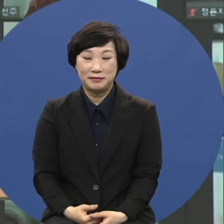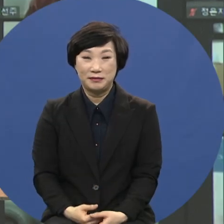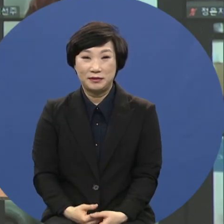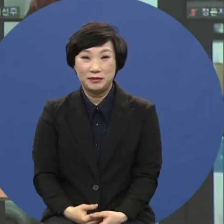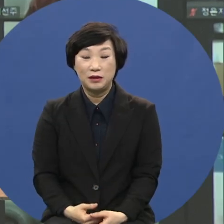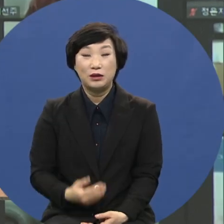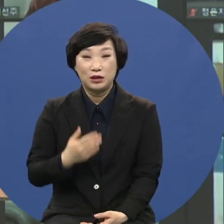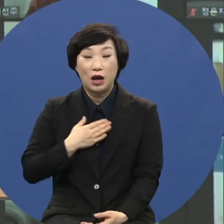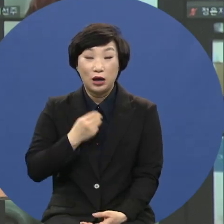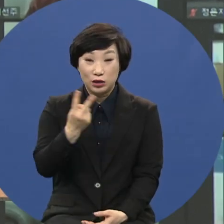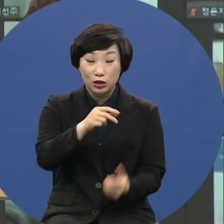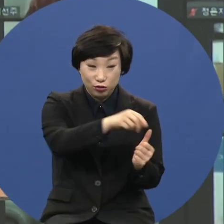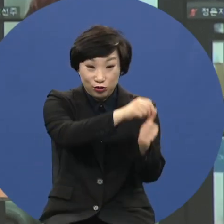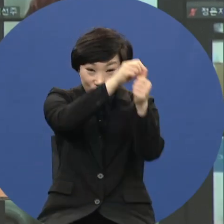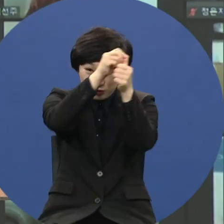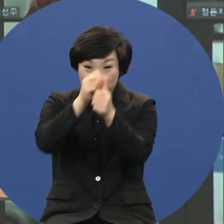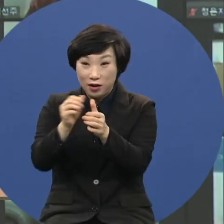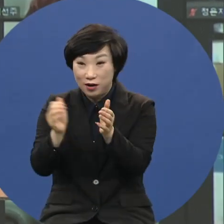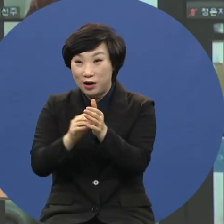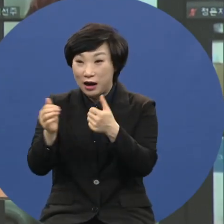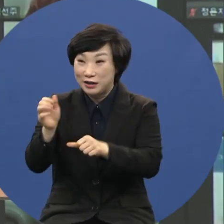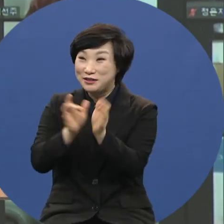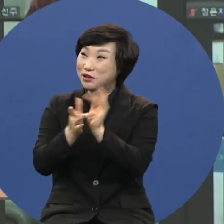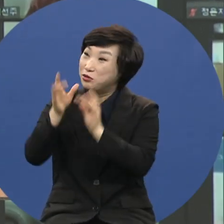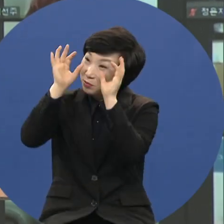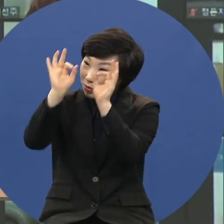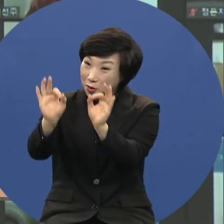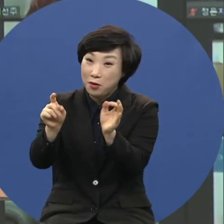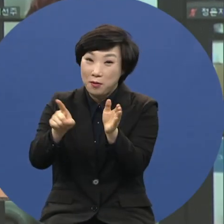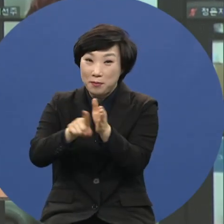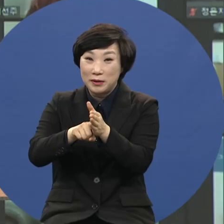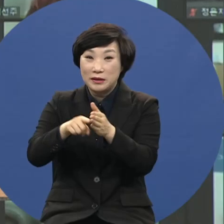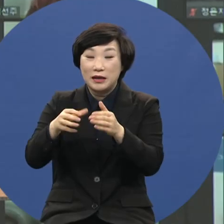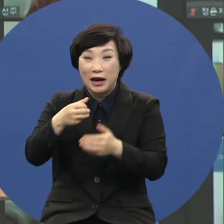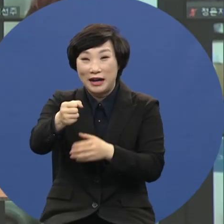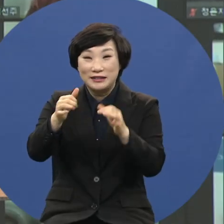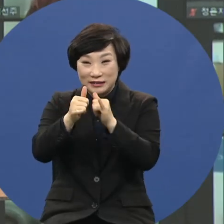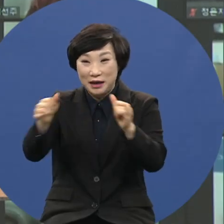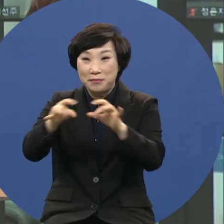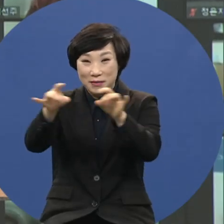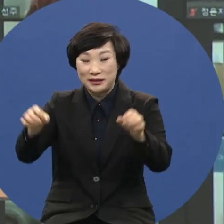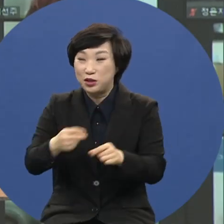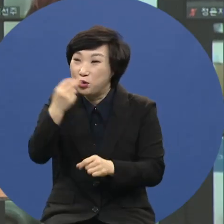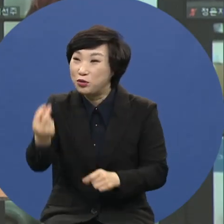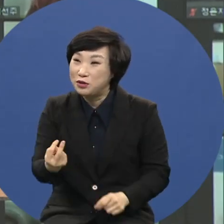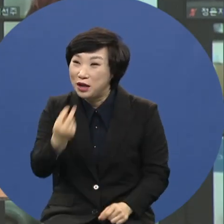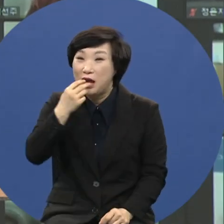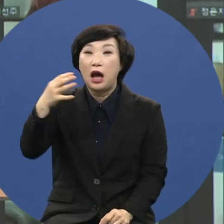다시 살려내고 아들을 보고 믿는 자마다 영생을 얻는